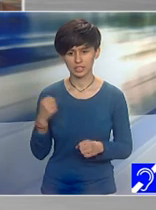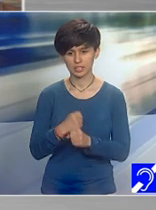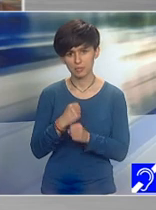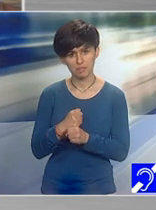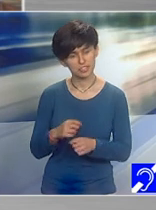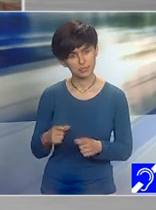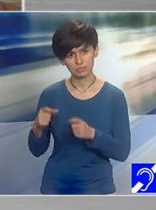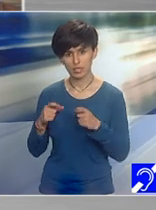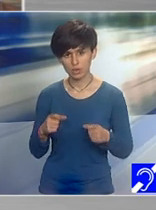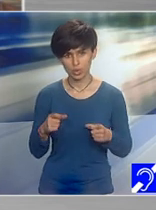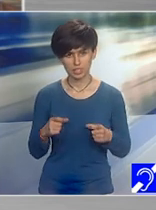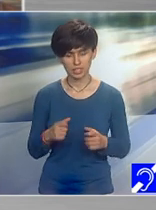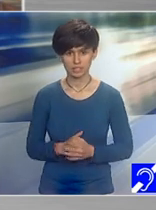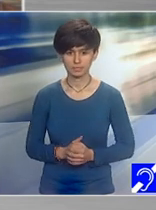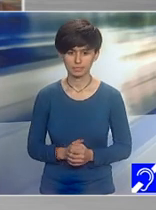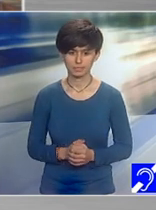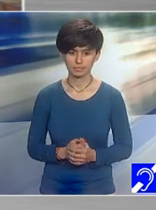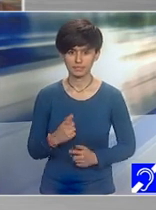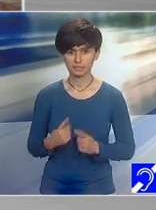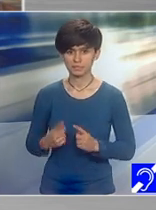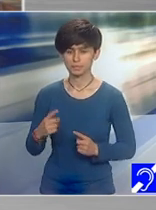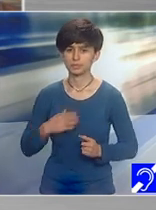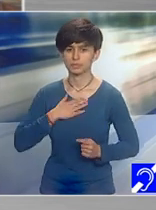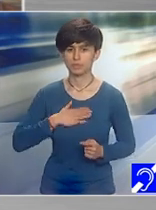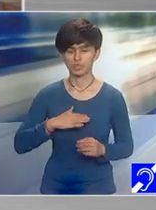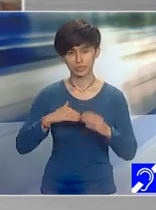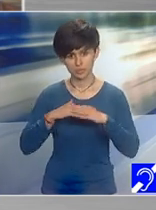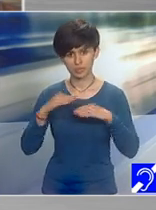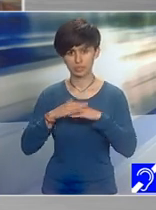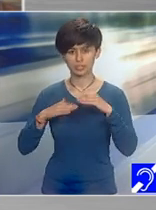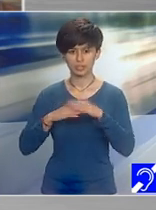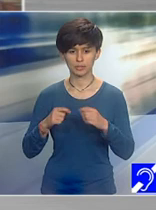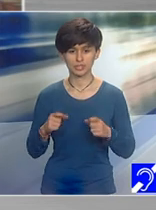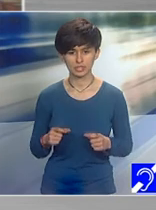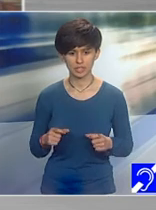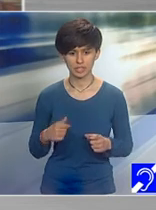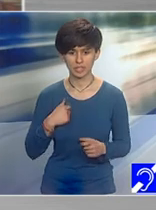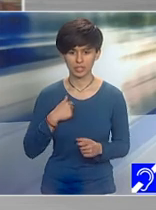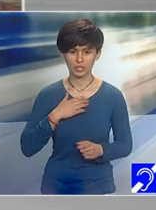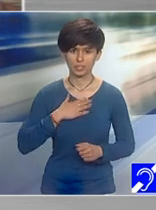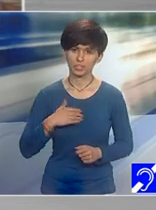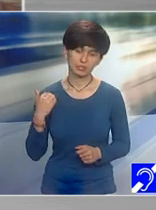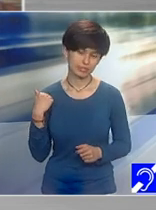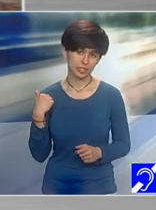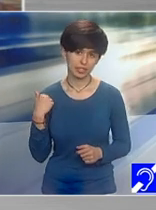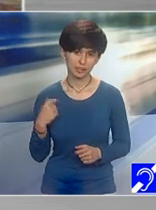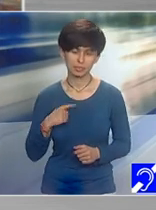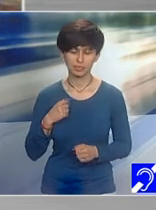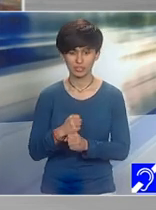sală, mai facem o... Dar dacă vreți să construim săli și asta, vă rog, întrebați-mă și pe mine, că sunt expert în domeniul ăsta.